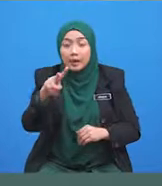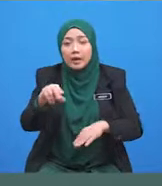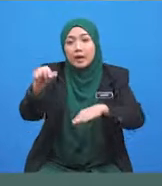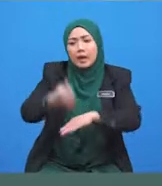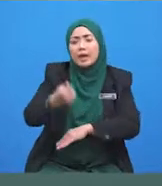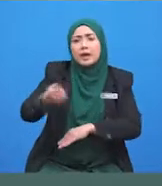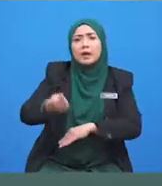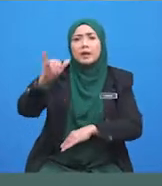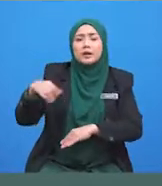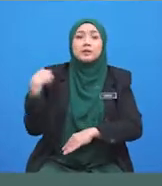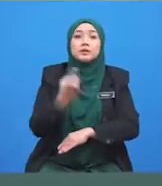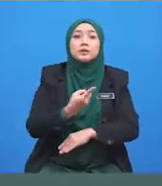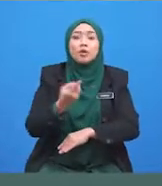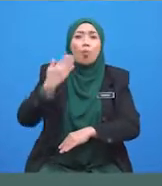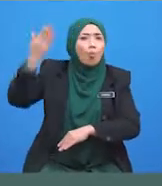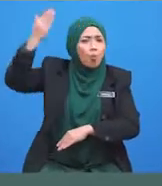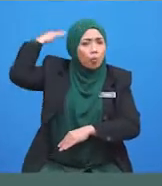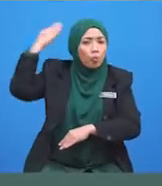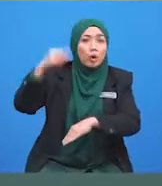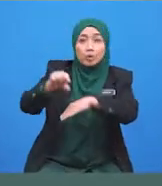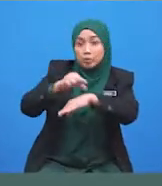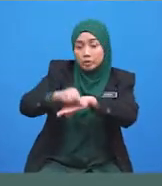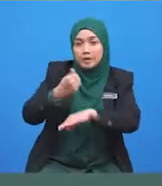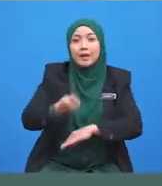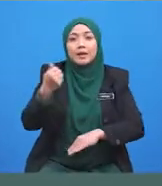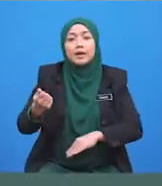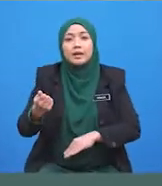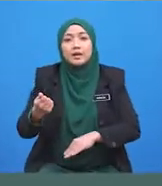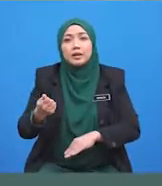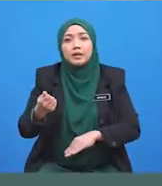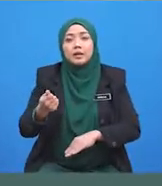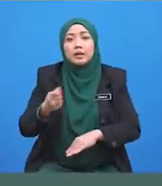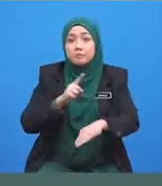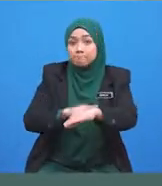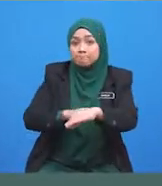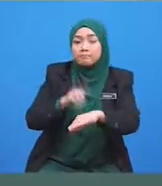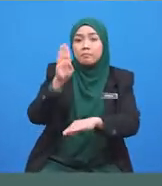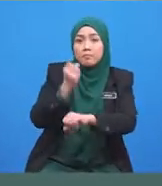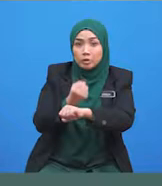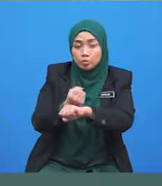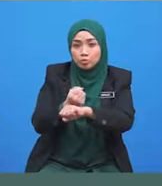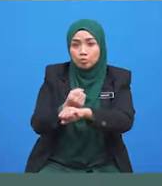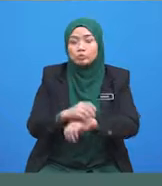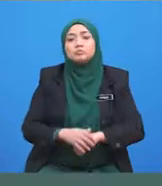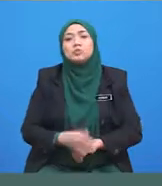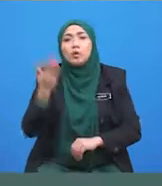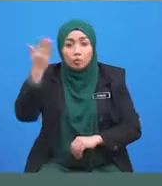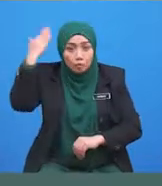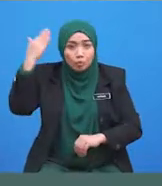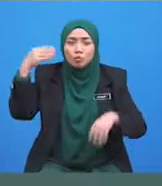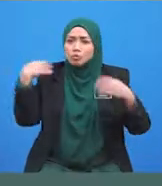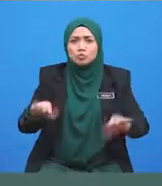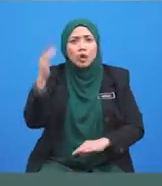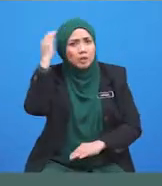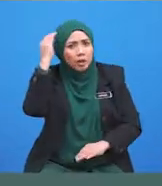lagi. Murid-murid akan rasa terpegun kerana manusia zaman prasejarah sudah mampu mencipta peralatan